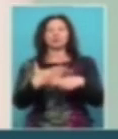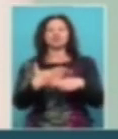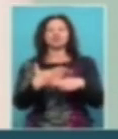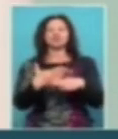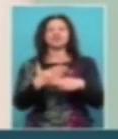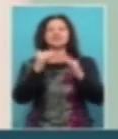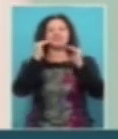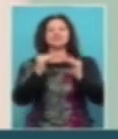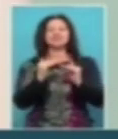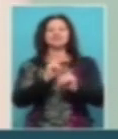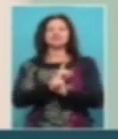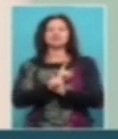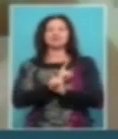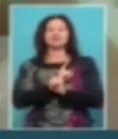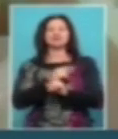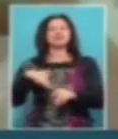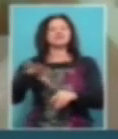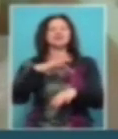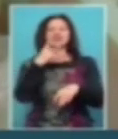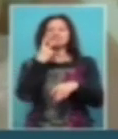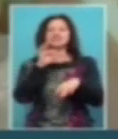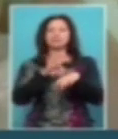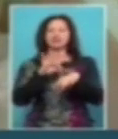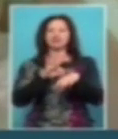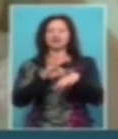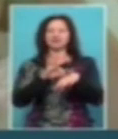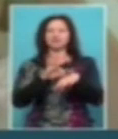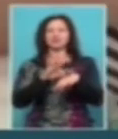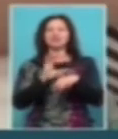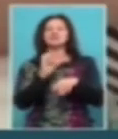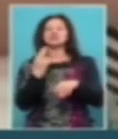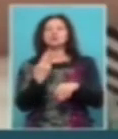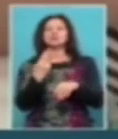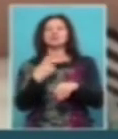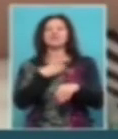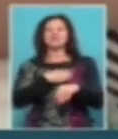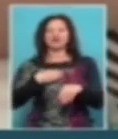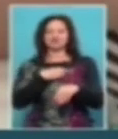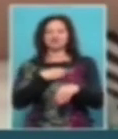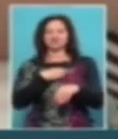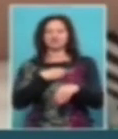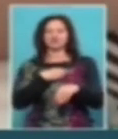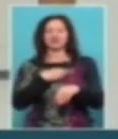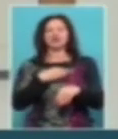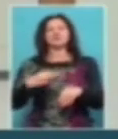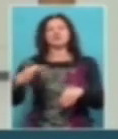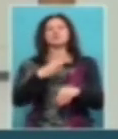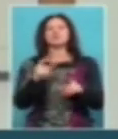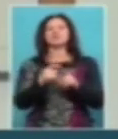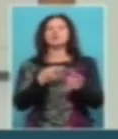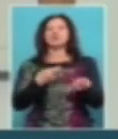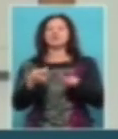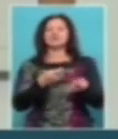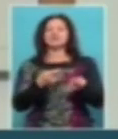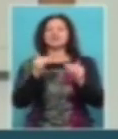жоғары мамандандырылған медициналық көмекті дамыту күн тәртібіндегі басты мәселенің бірі. Ал бұған дейін өзекті болған кадр тапшылығы біртіндеп